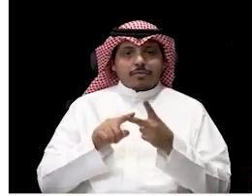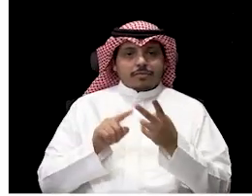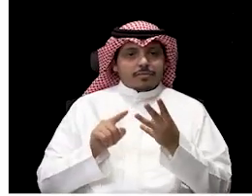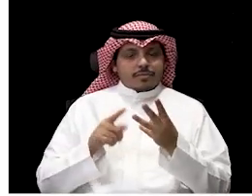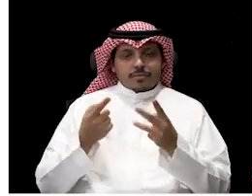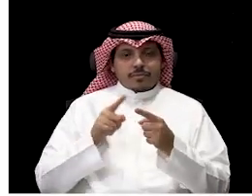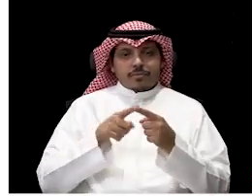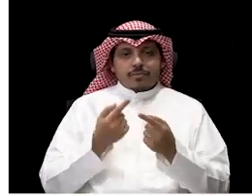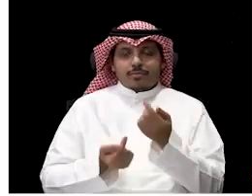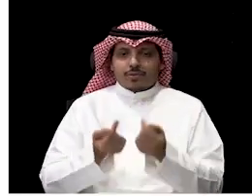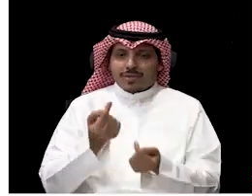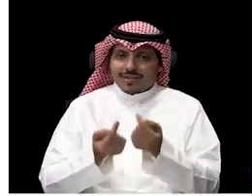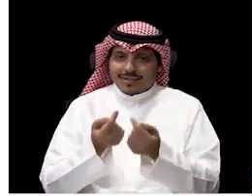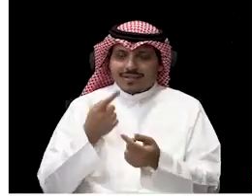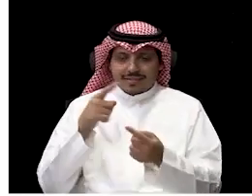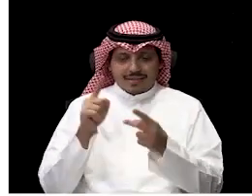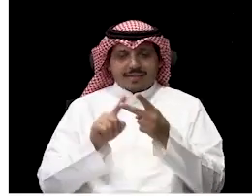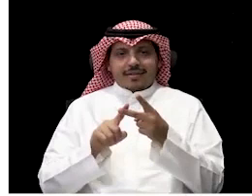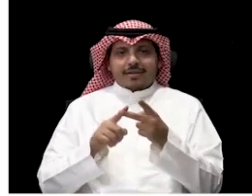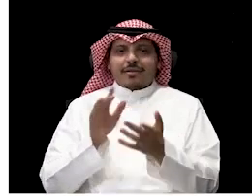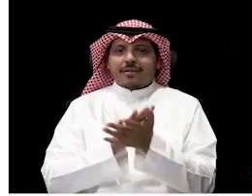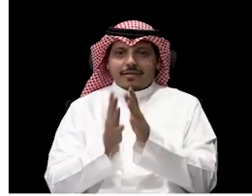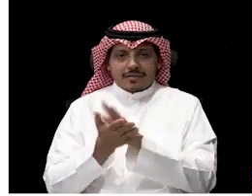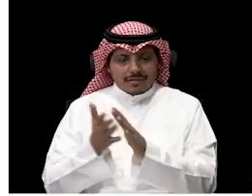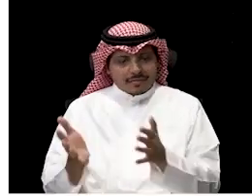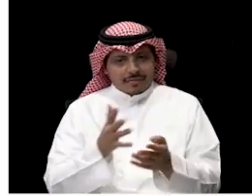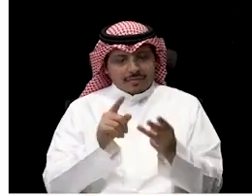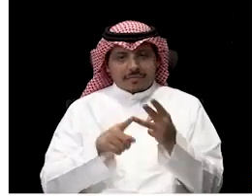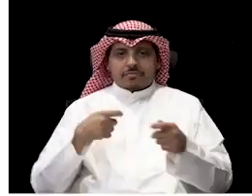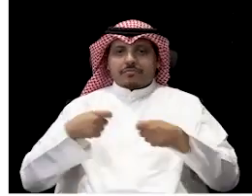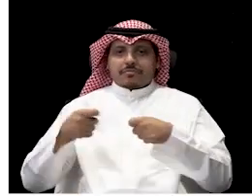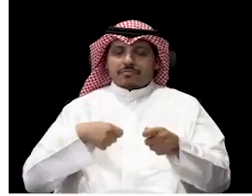أحسنت، نقول المزارع والخباز والتاجر. الكتب المدرسية،